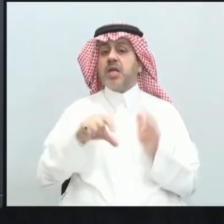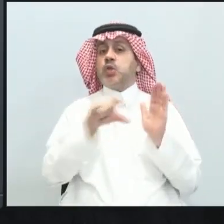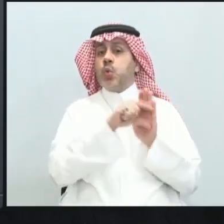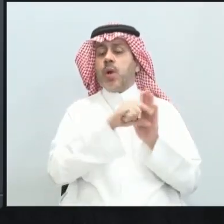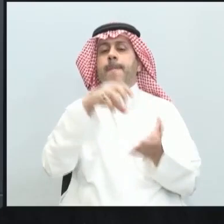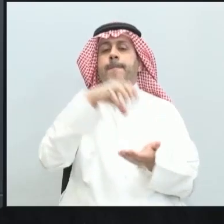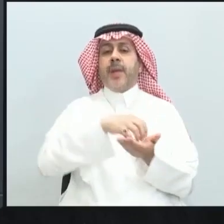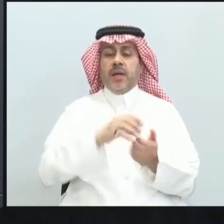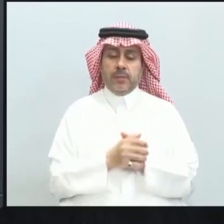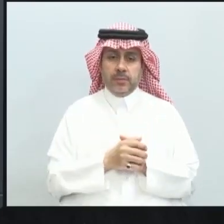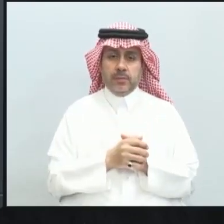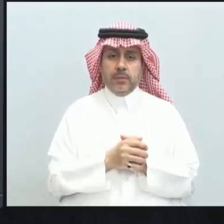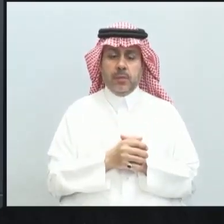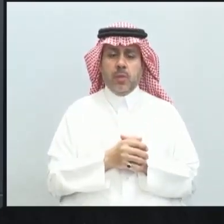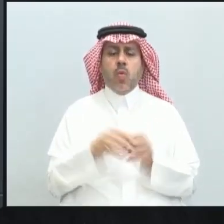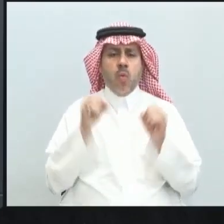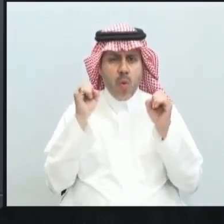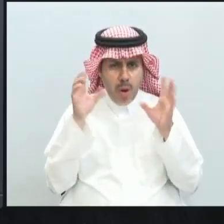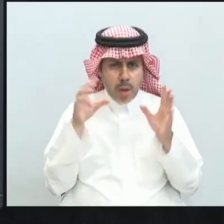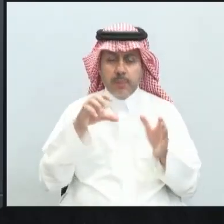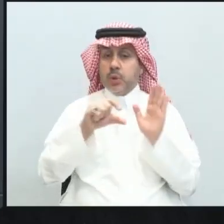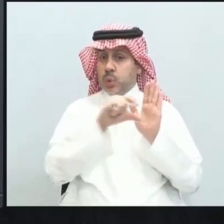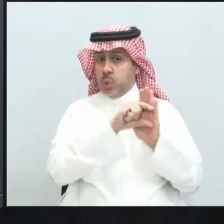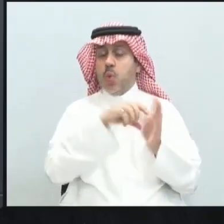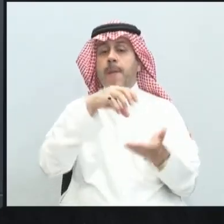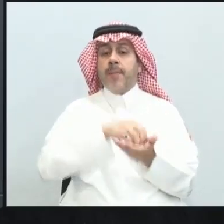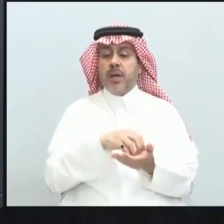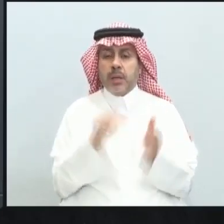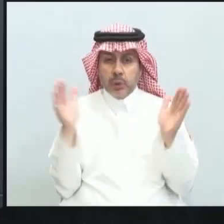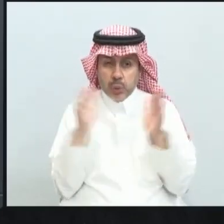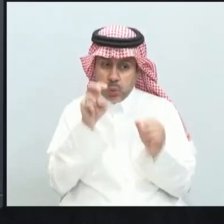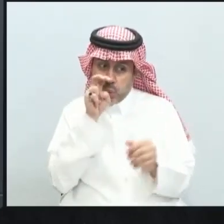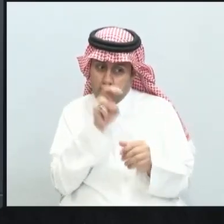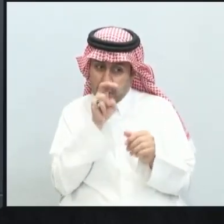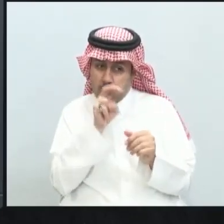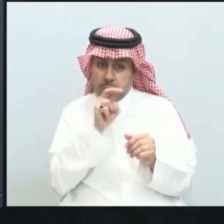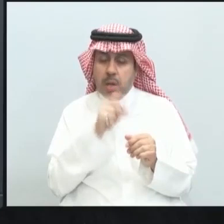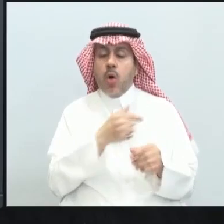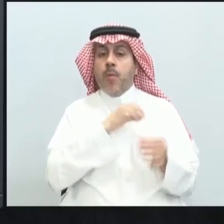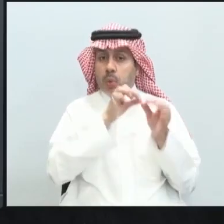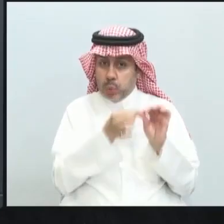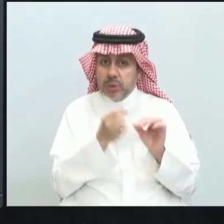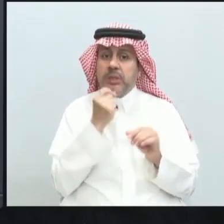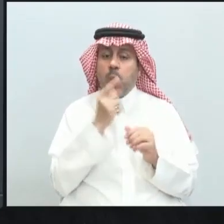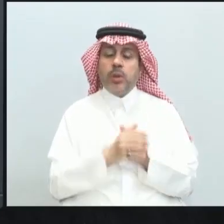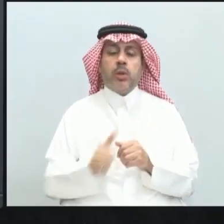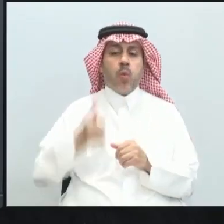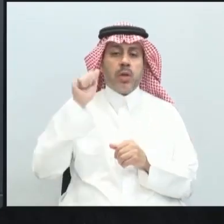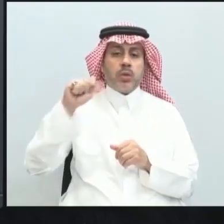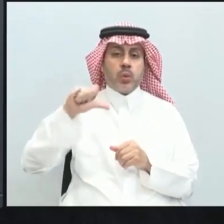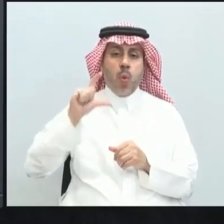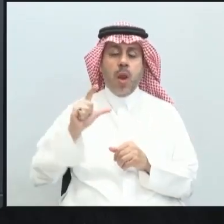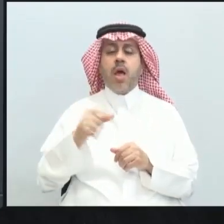مكيه وغالب السور المكيه يكون تركيزها على امور الاعتقاد والتوحيد واصول